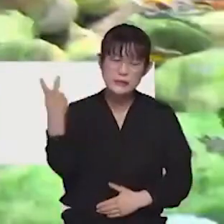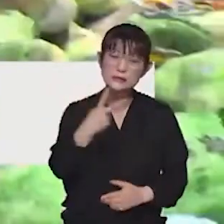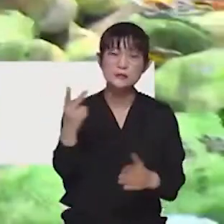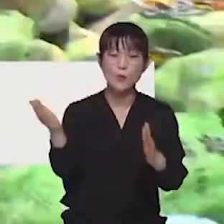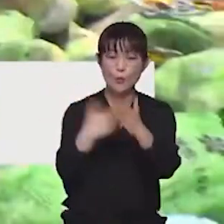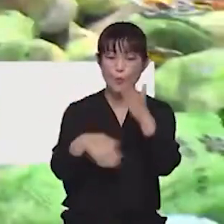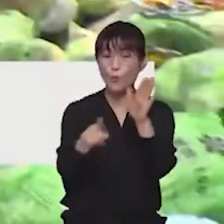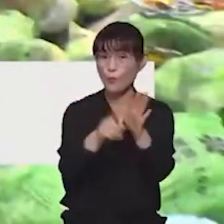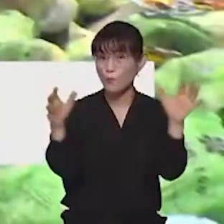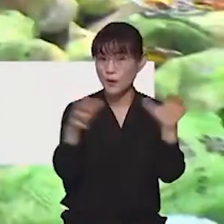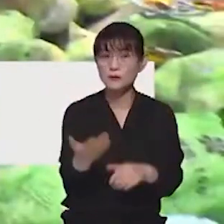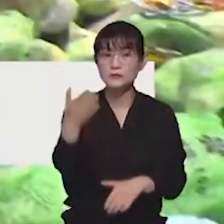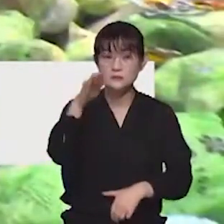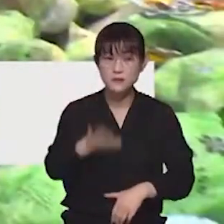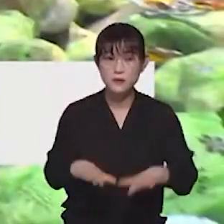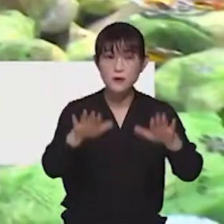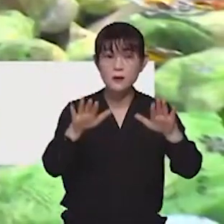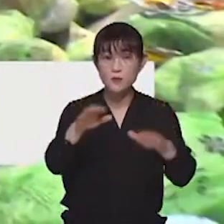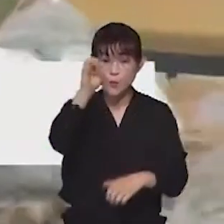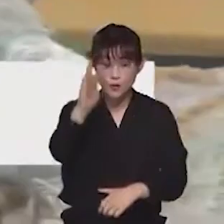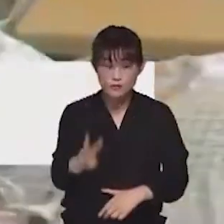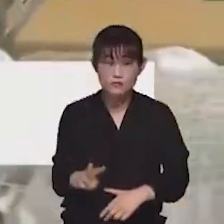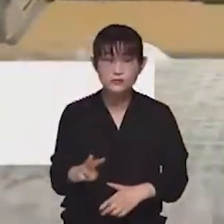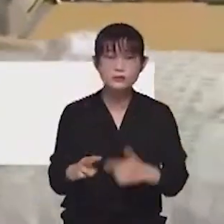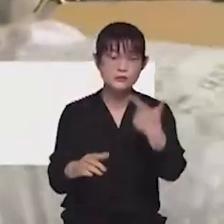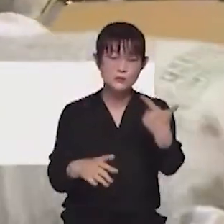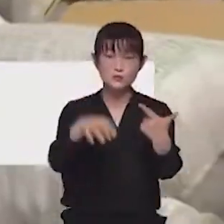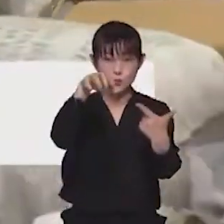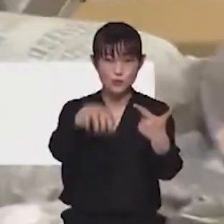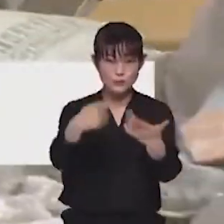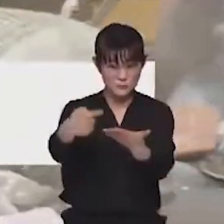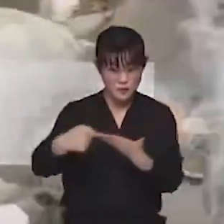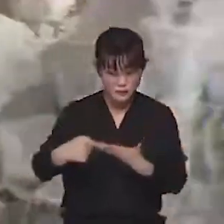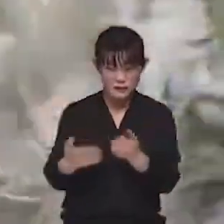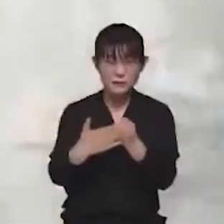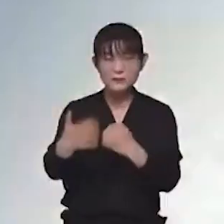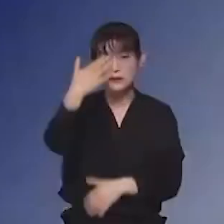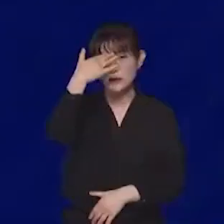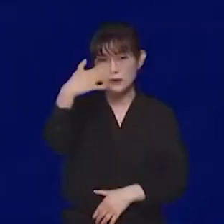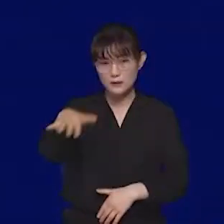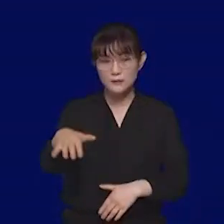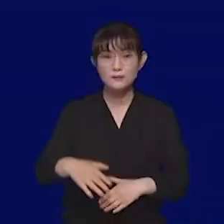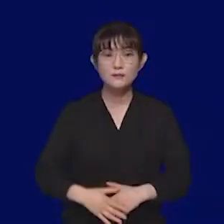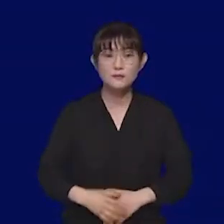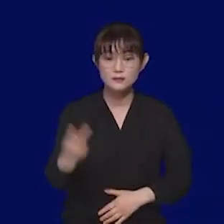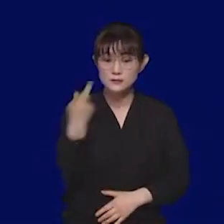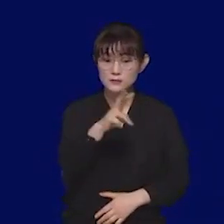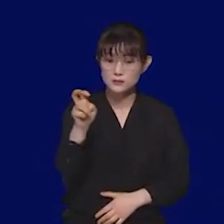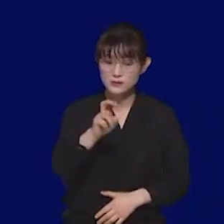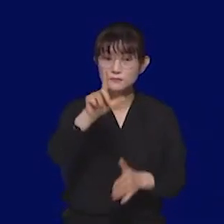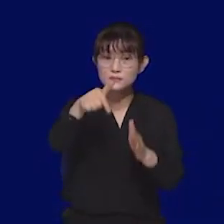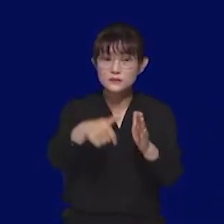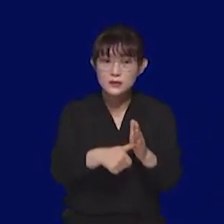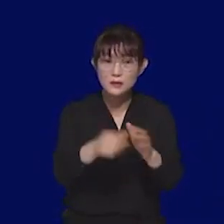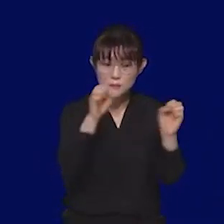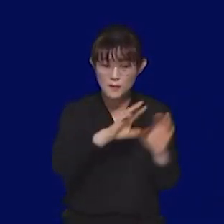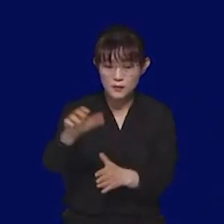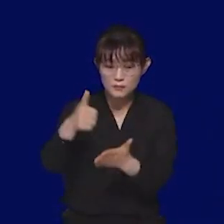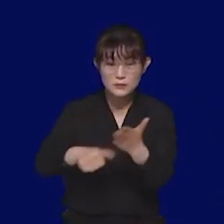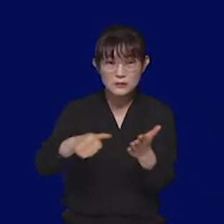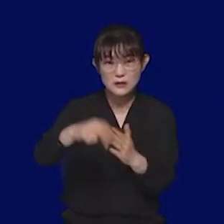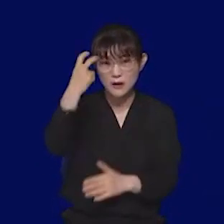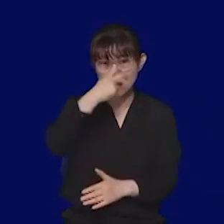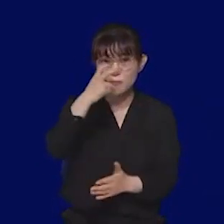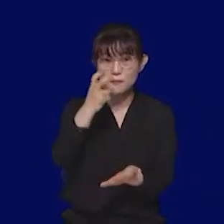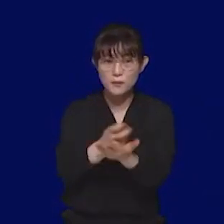하지만 신청자가 복수로 나오면서 광주시는 일당 한숨을 돌렸습니다 지난 2020년 폐기물 관리법 개정으로